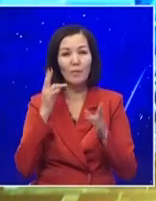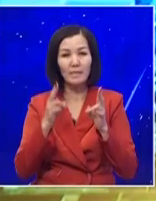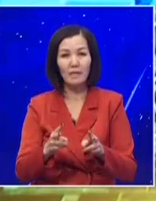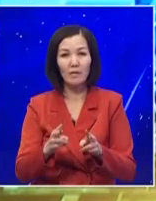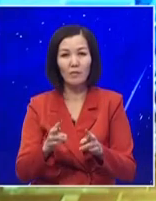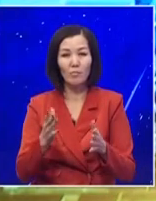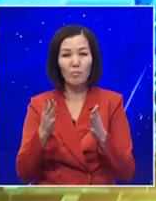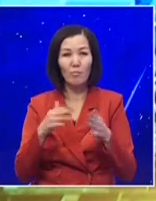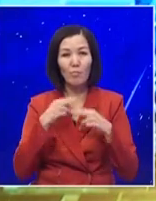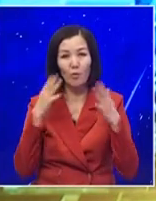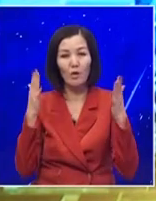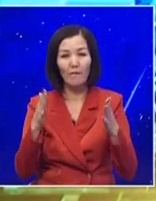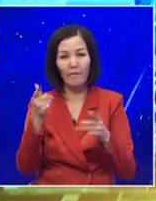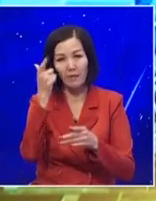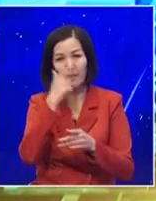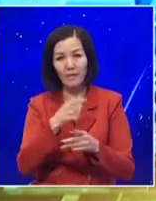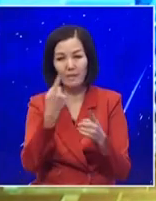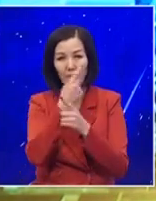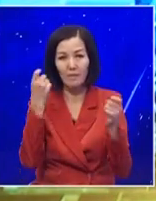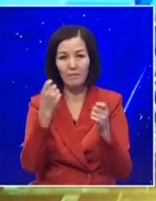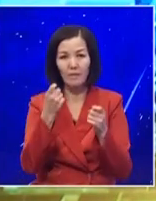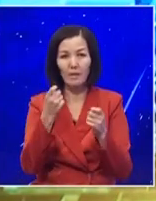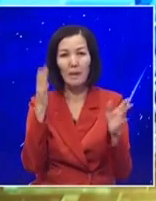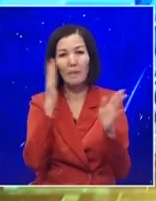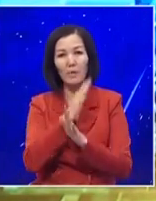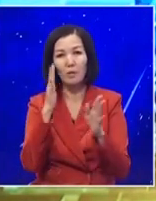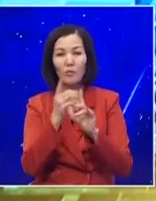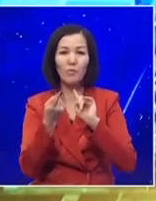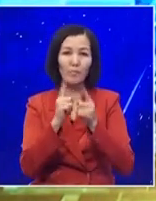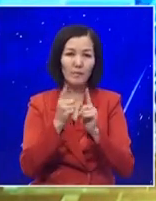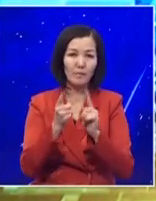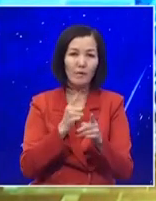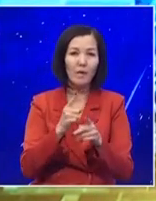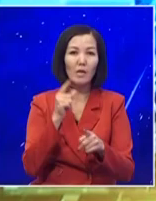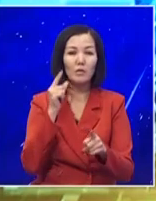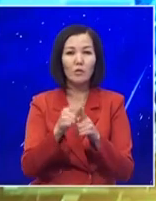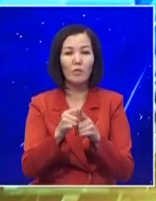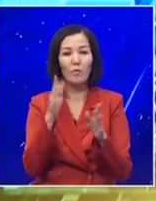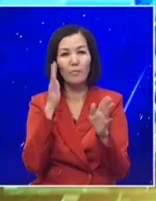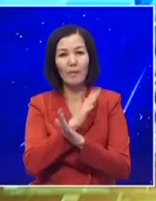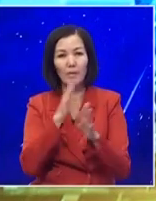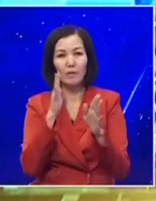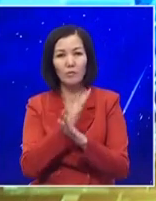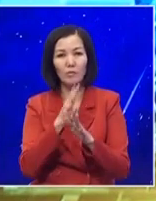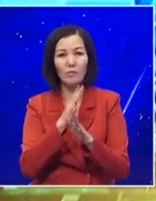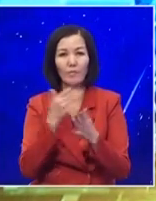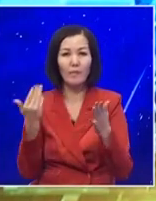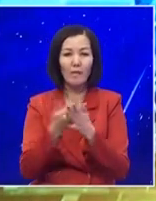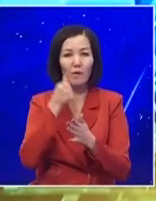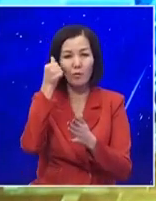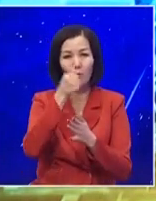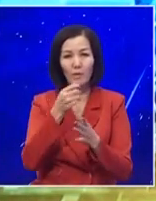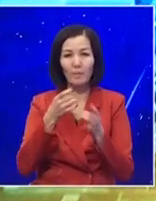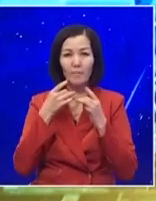пострадавшие были более внимательны к сообщениям о надвигающихся природных катаклизмах. К слову, по прогнозам синоптиков,